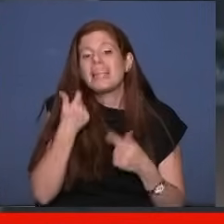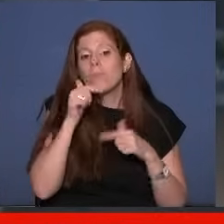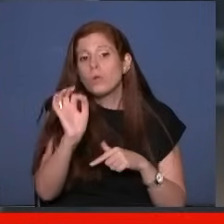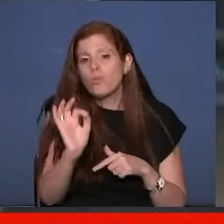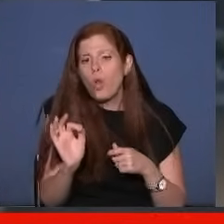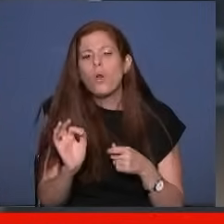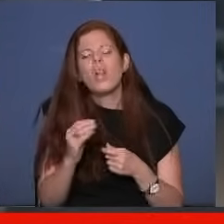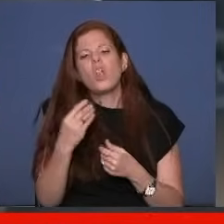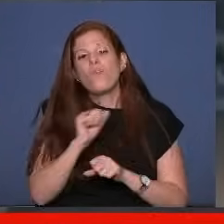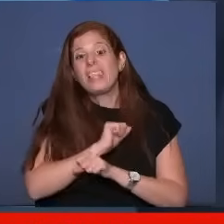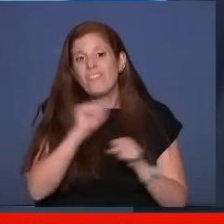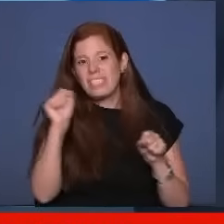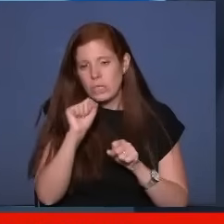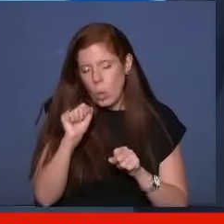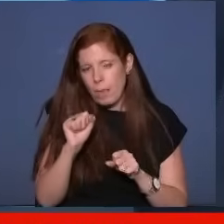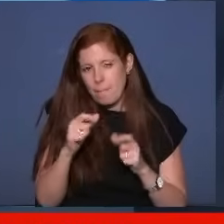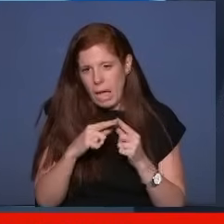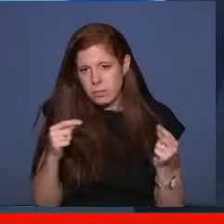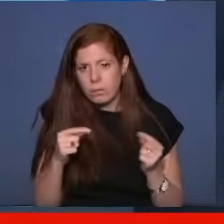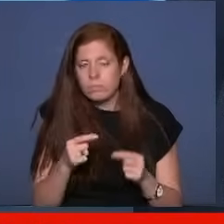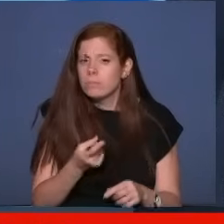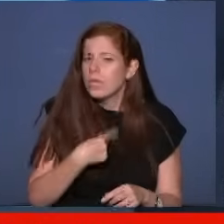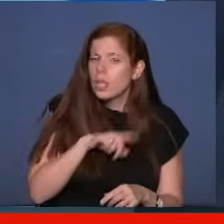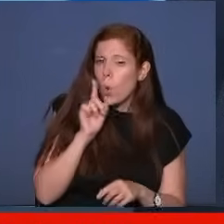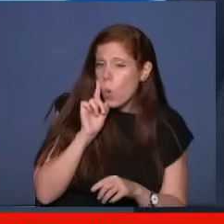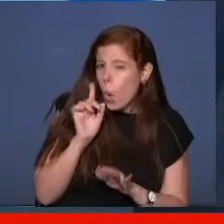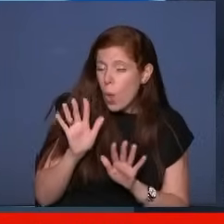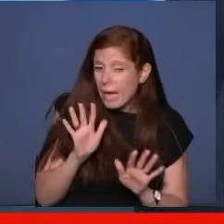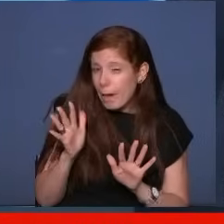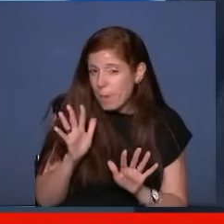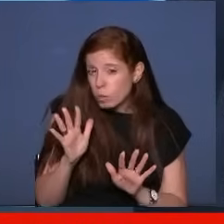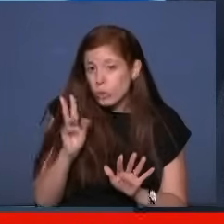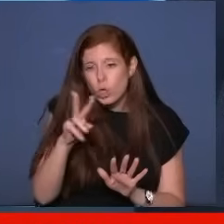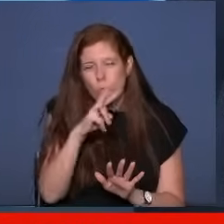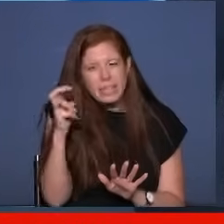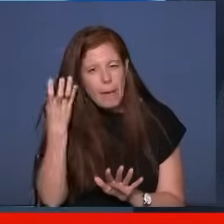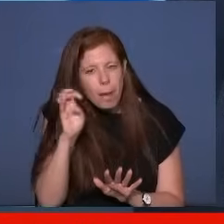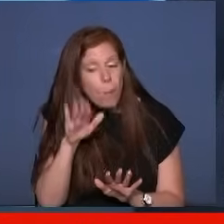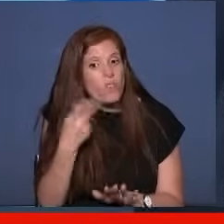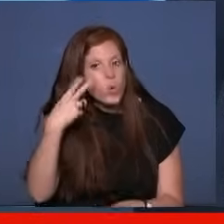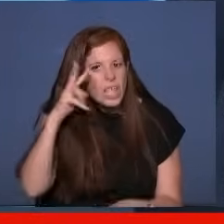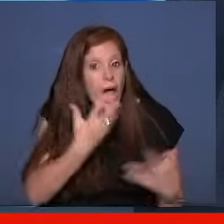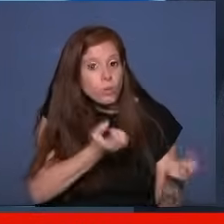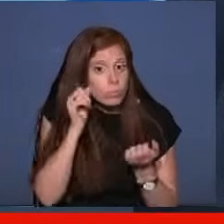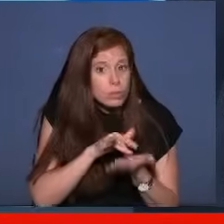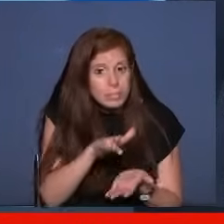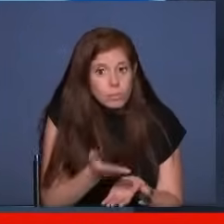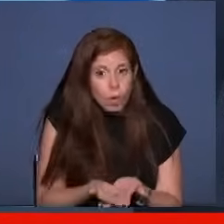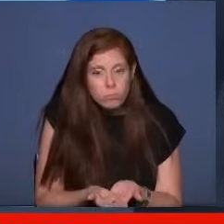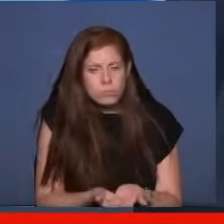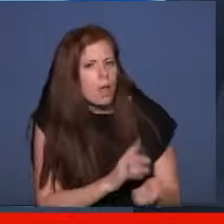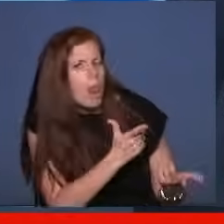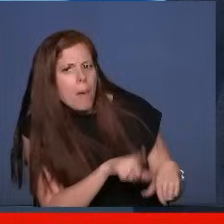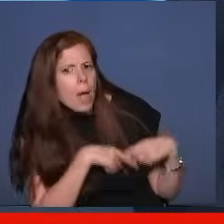הפצצות בלתי מובחנות בעזה. אנחנו לא לוקחים בחשבון שיש לנו 240 או אפילו יותר חטופים שנמצאים שם? למה החיים של